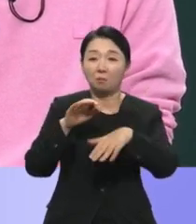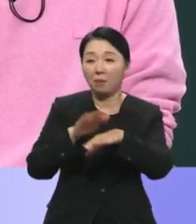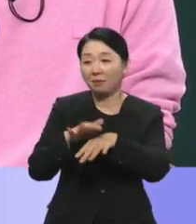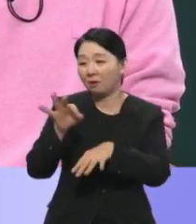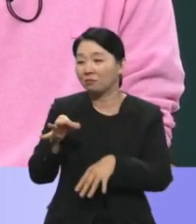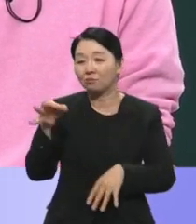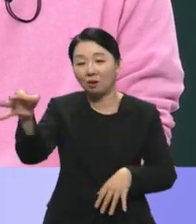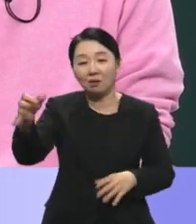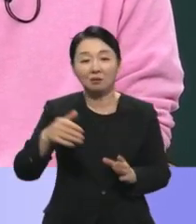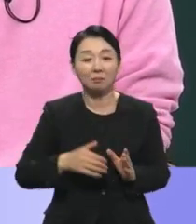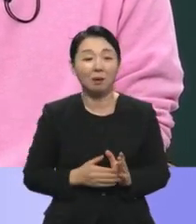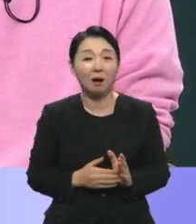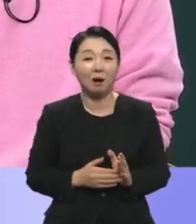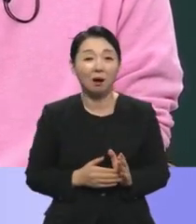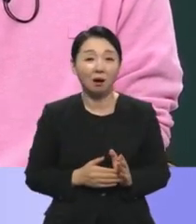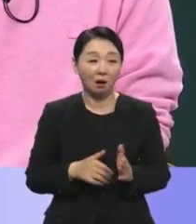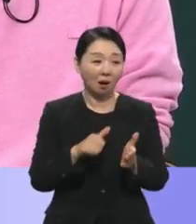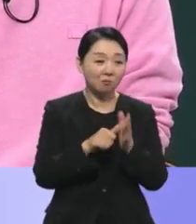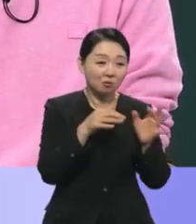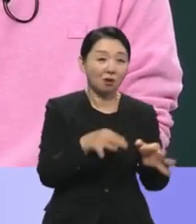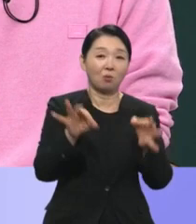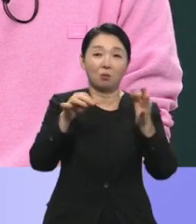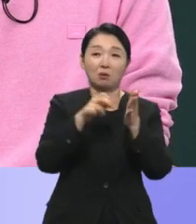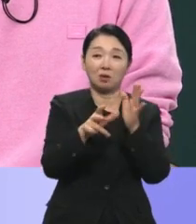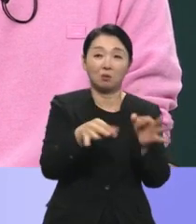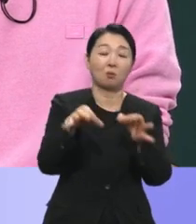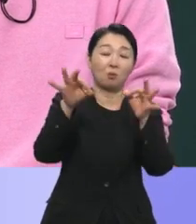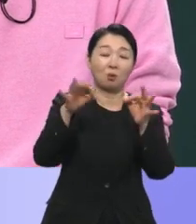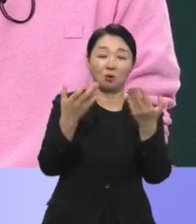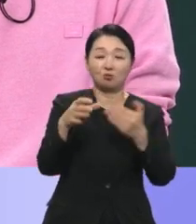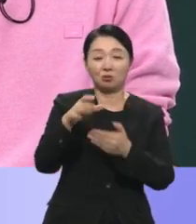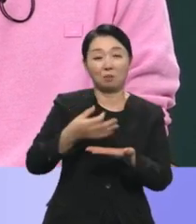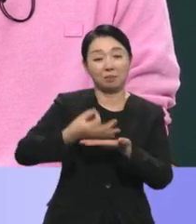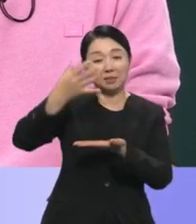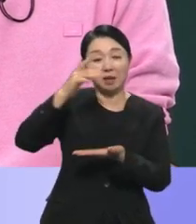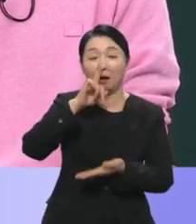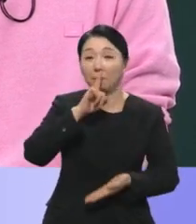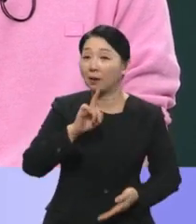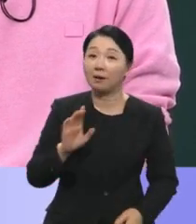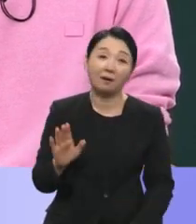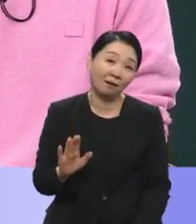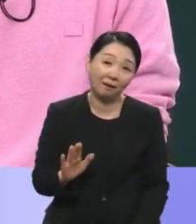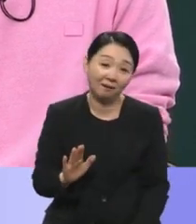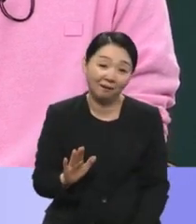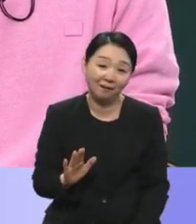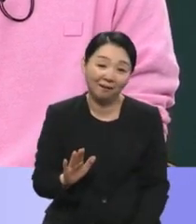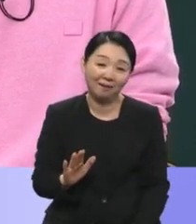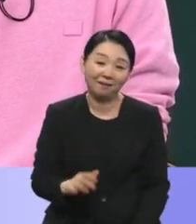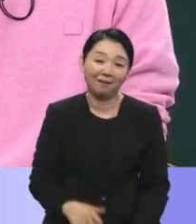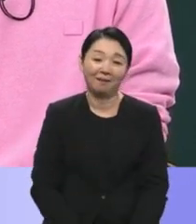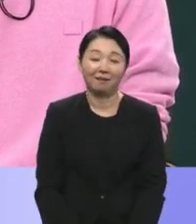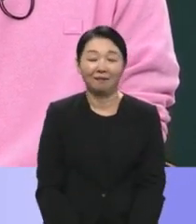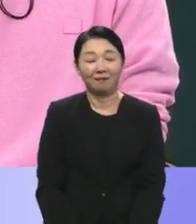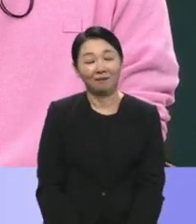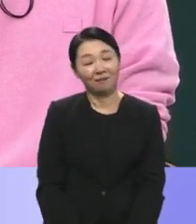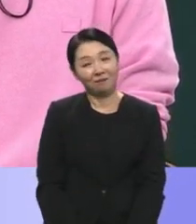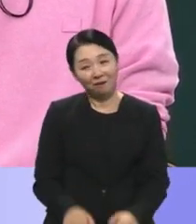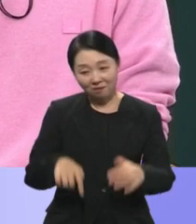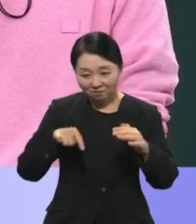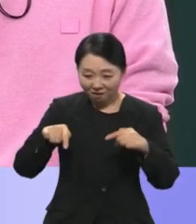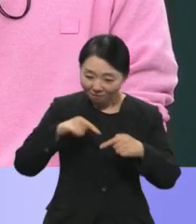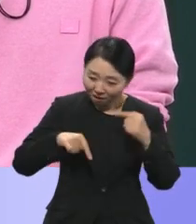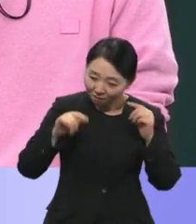단순히 요새 뭐 물가가 오르고 원자재 값이 올라서 비싸졌다 이렇게만 생각할 순 없는 또 복잡한 사정들이